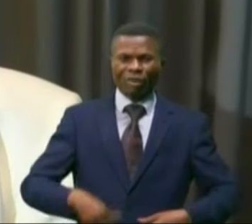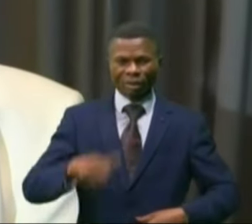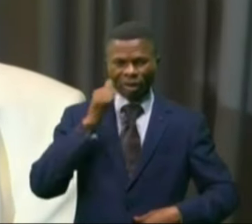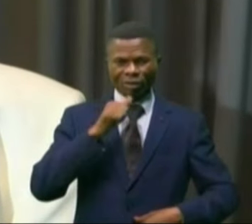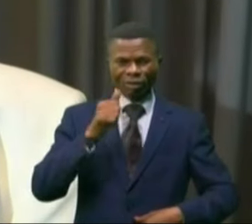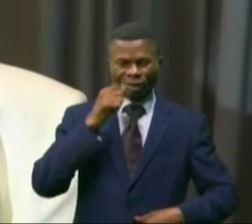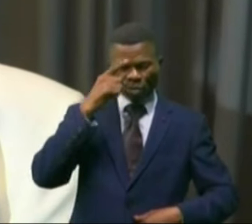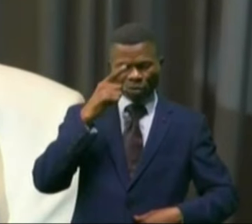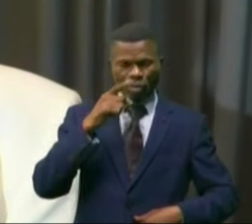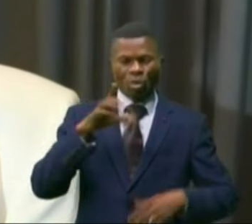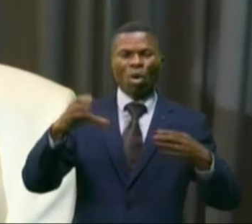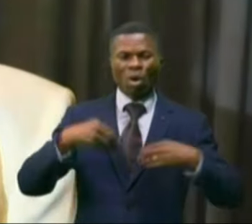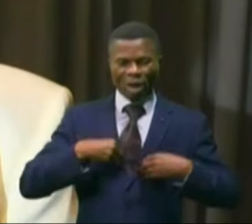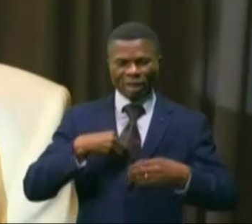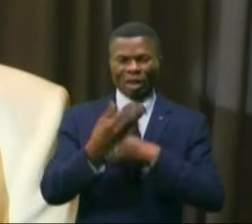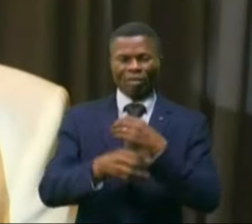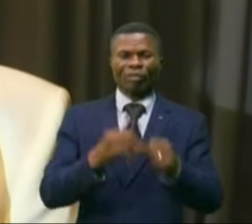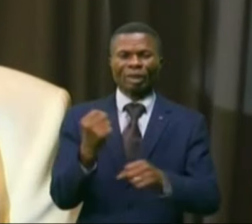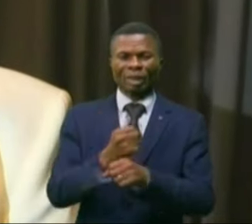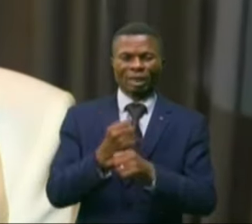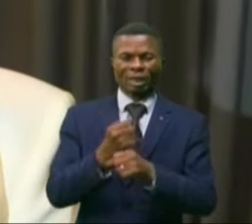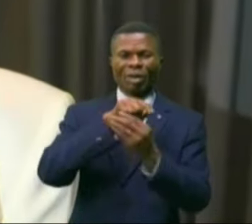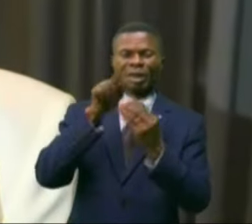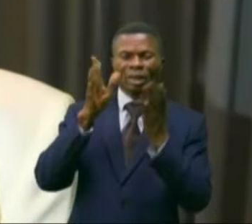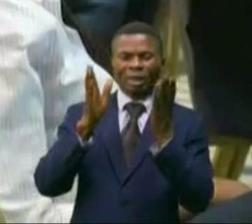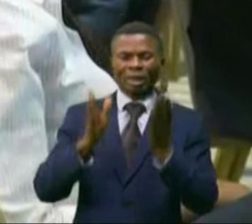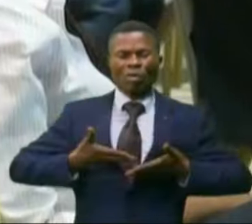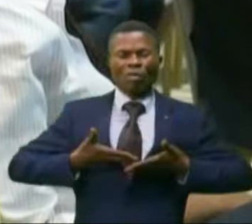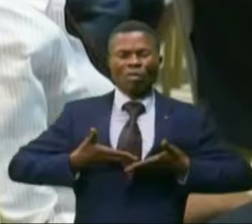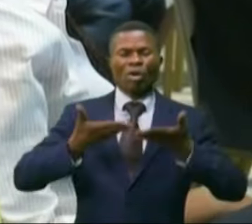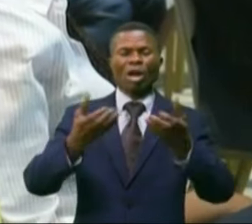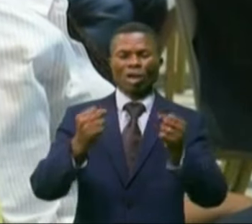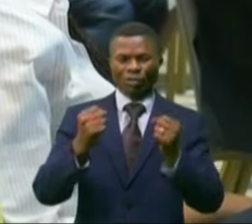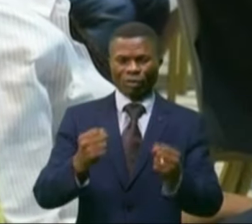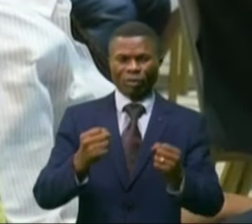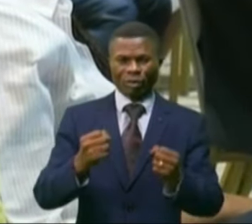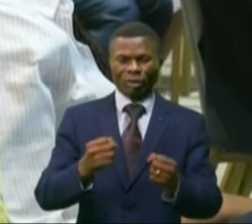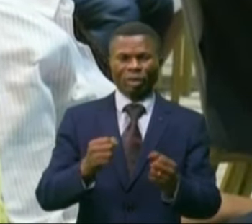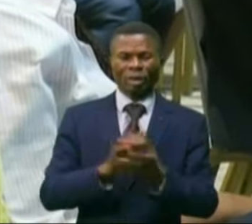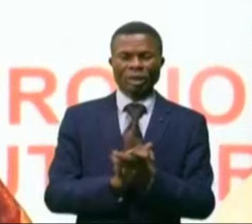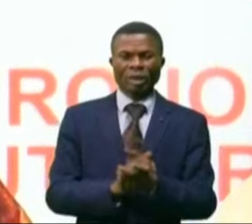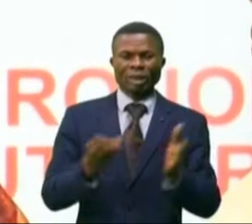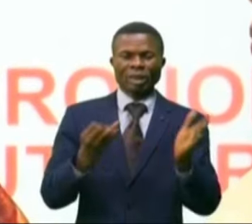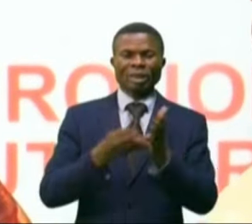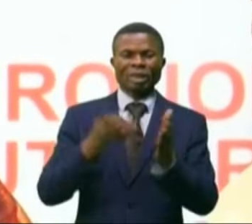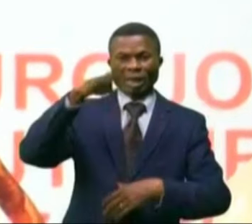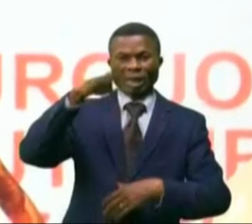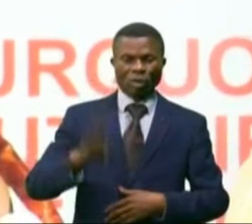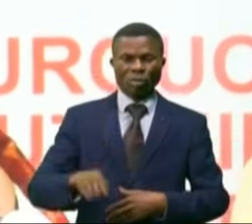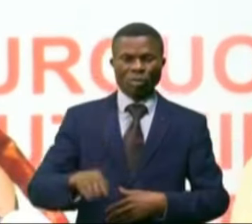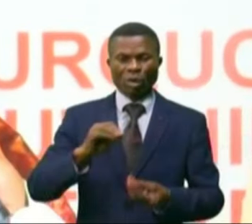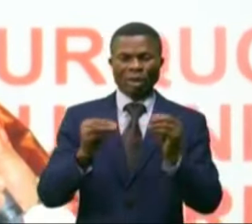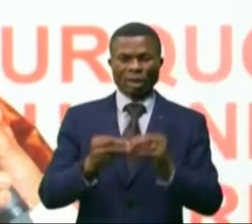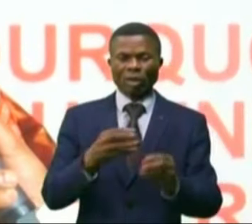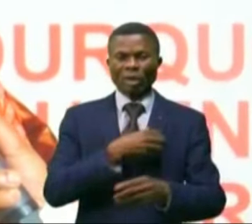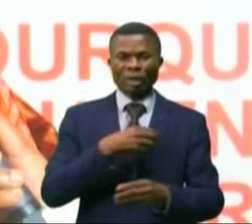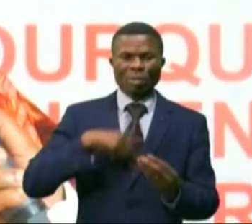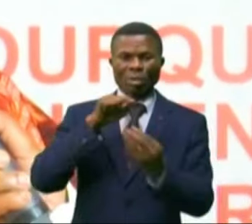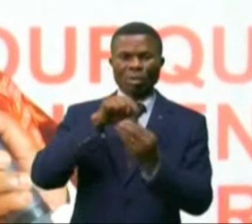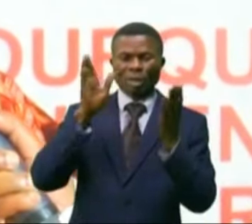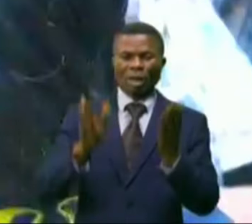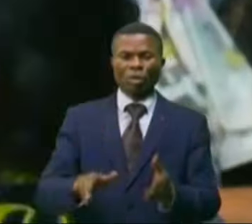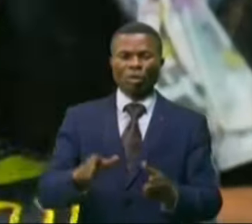ce métier et de pouvoir être persévérante et déterminée. 7%, c'est le taux actuel de femmes comptables en